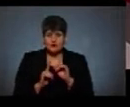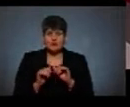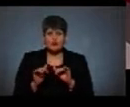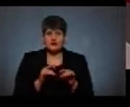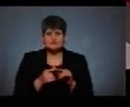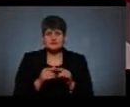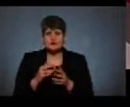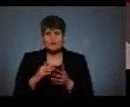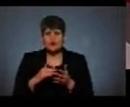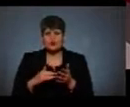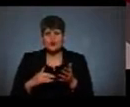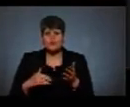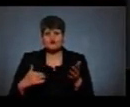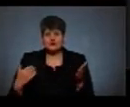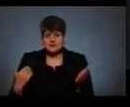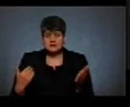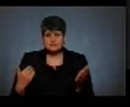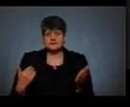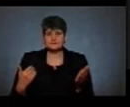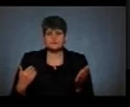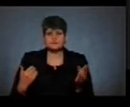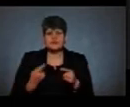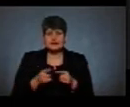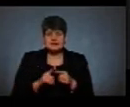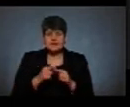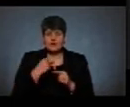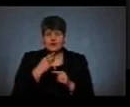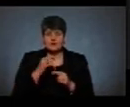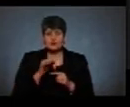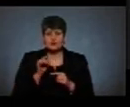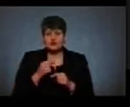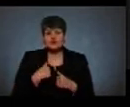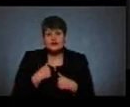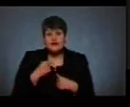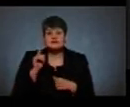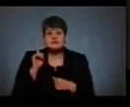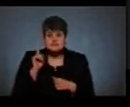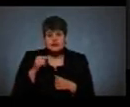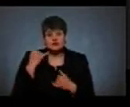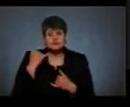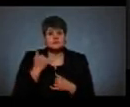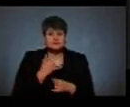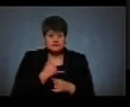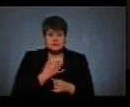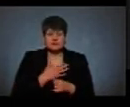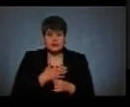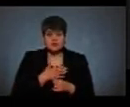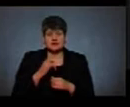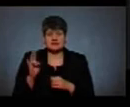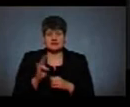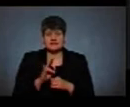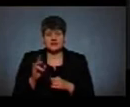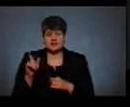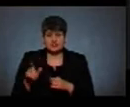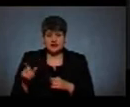цей продовжується. Мені це я говорю тільки про ті, про які я знаю, що вони повідомили наших священників,